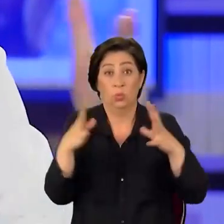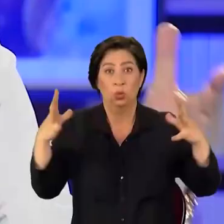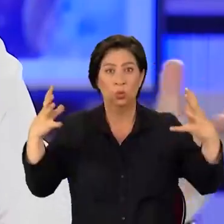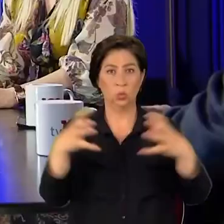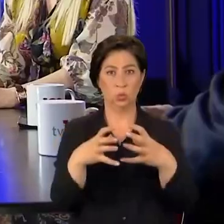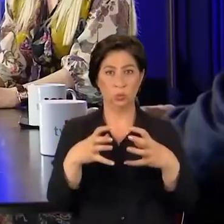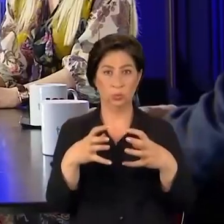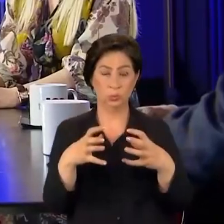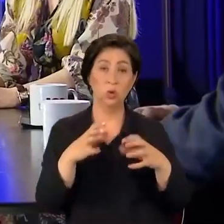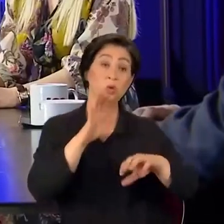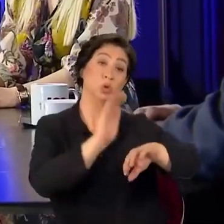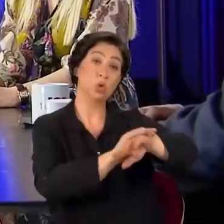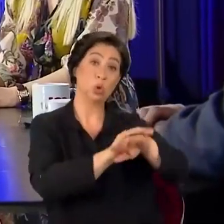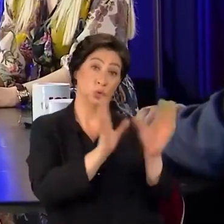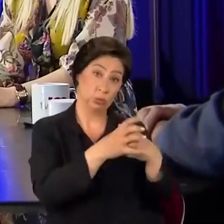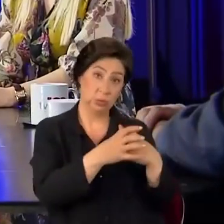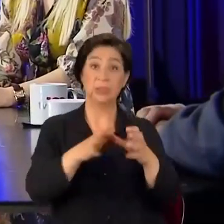yani solcularla